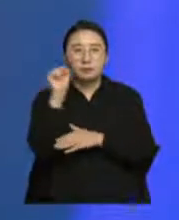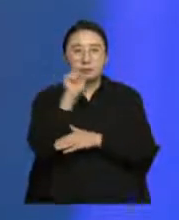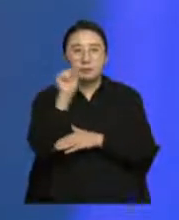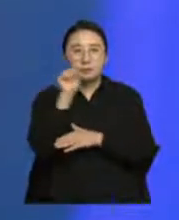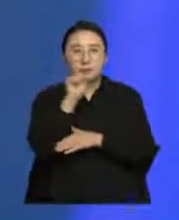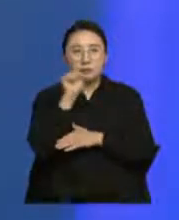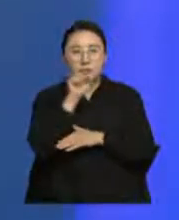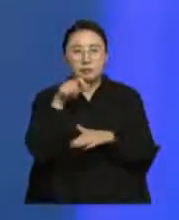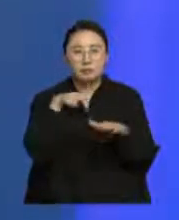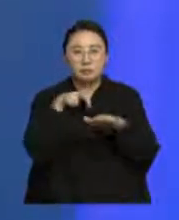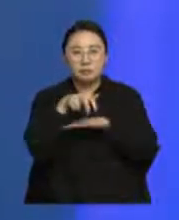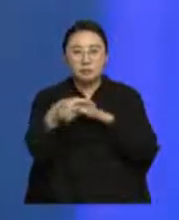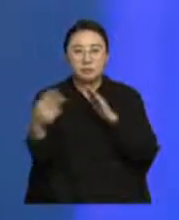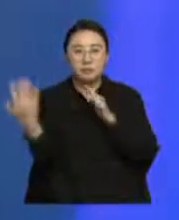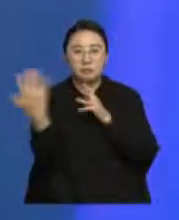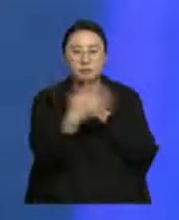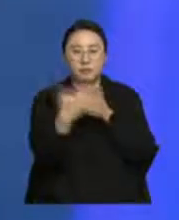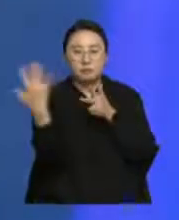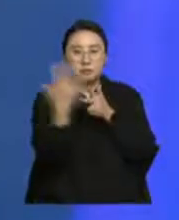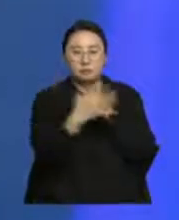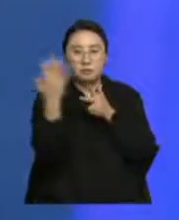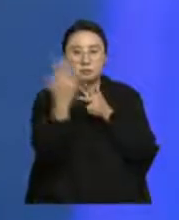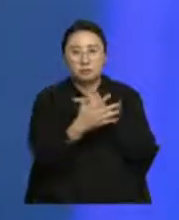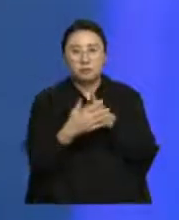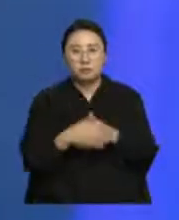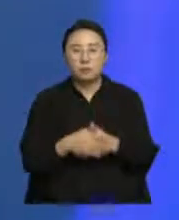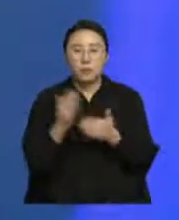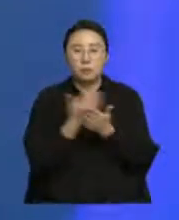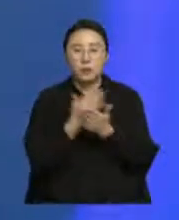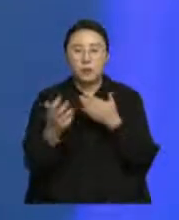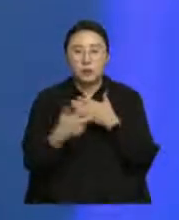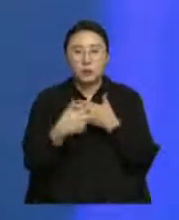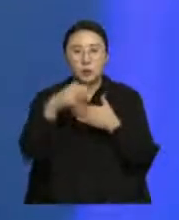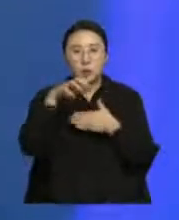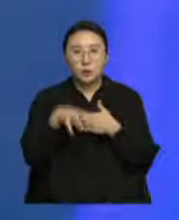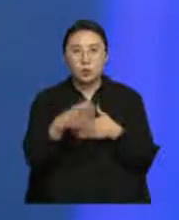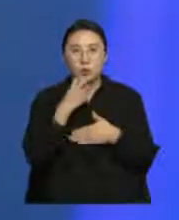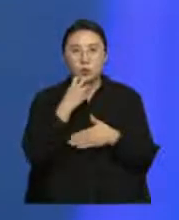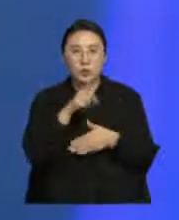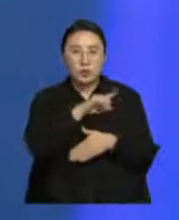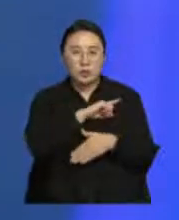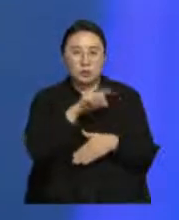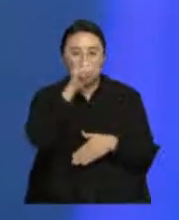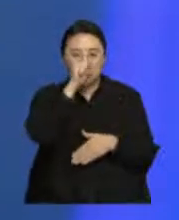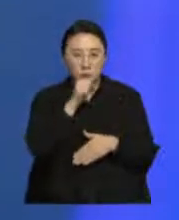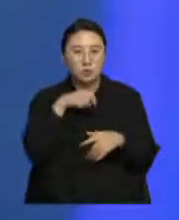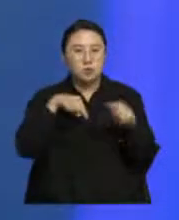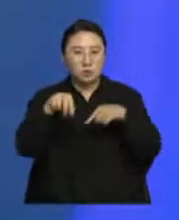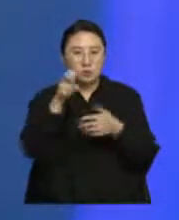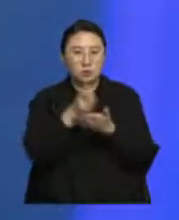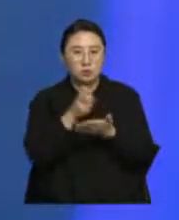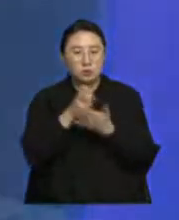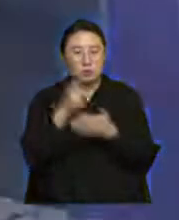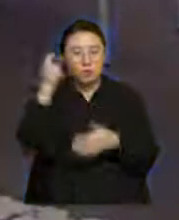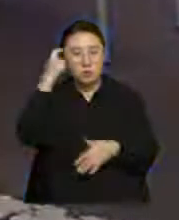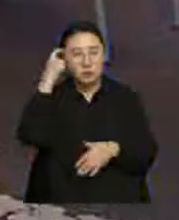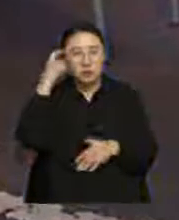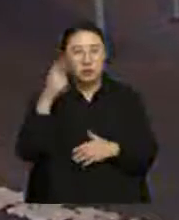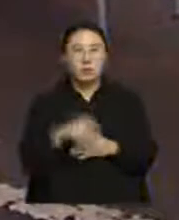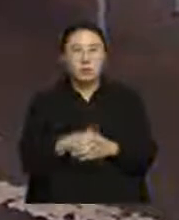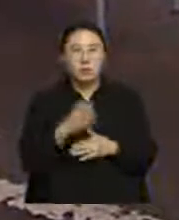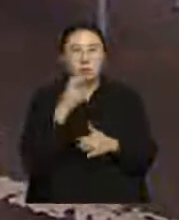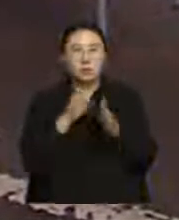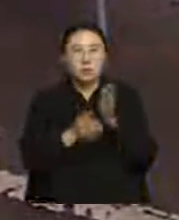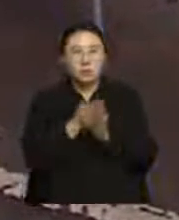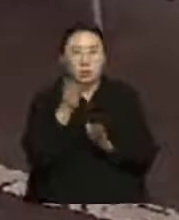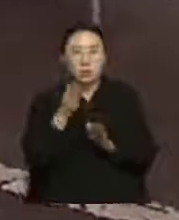워킹스루입니다. 외국인들이 드라이브 워킹스루 선별 진료소를 서울의 가장 인상적인 정책으로 뽑았습니다.